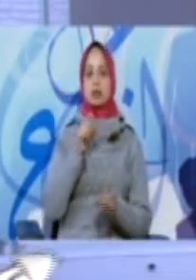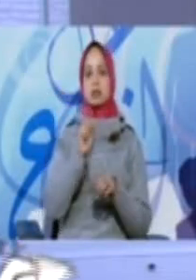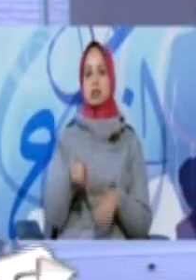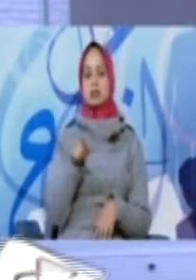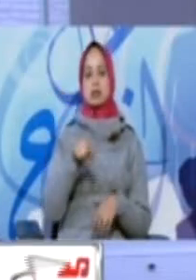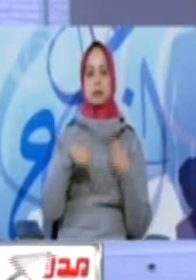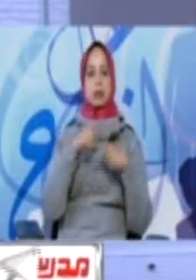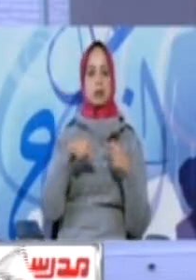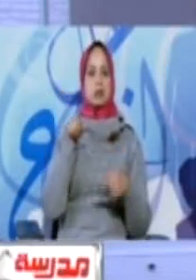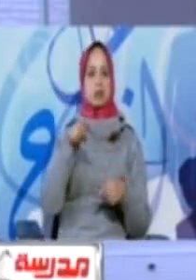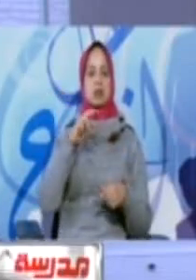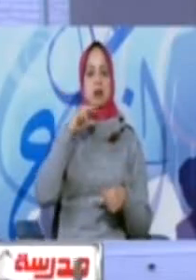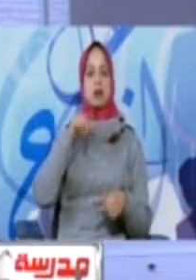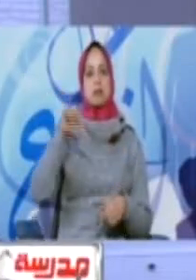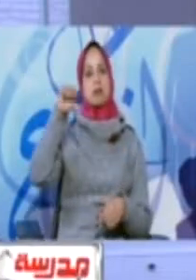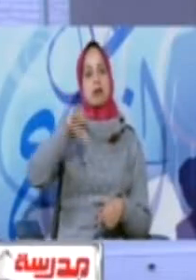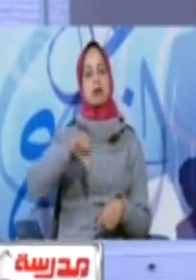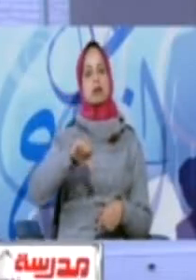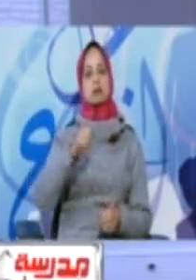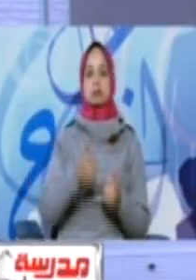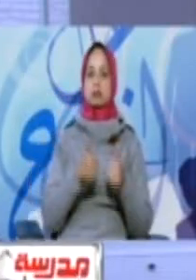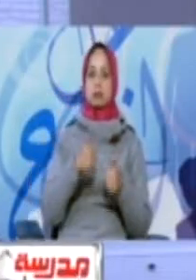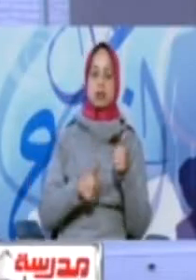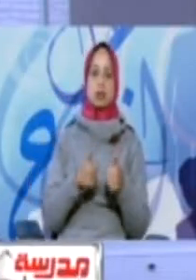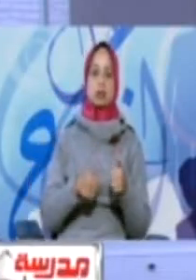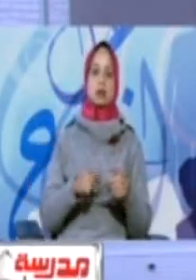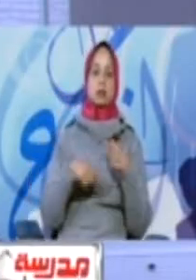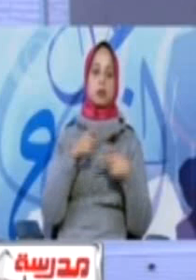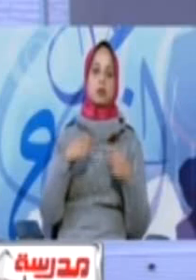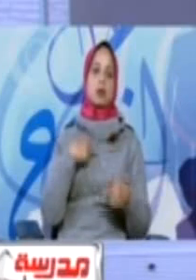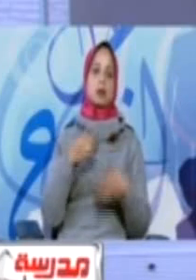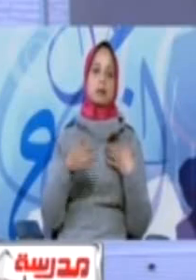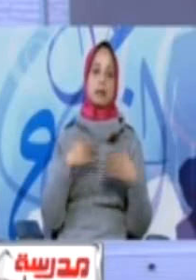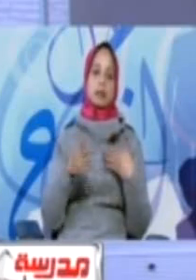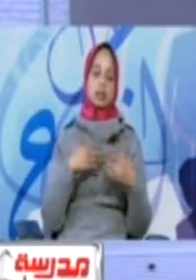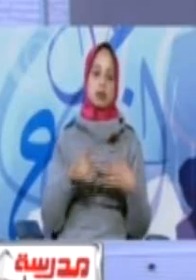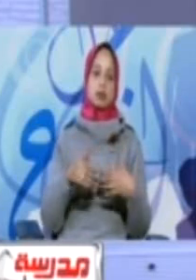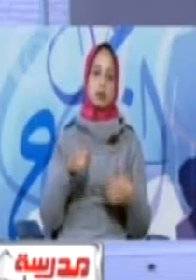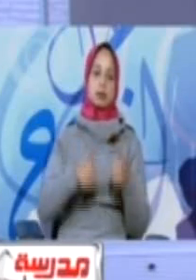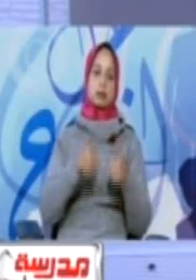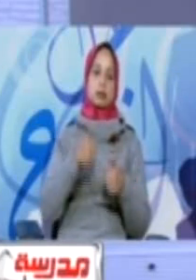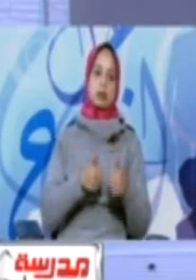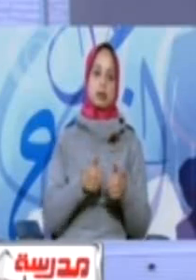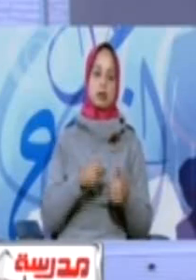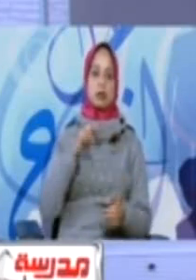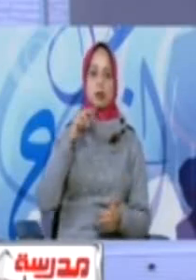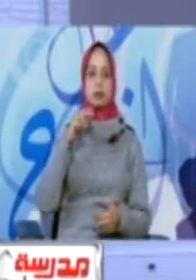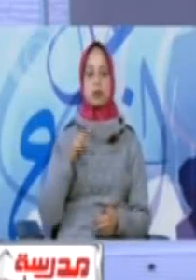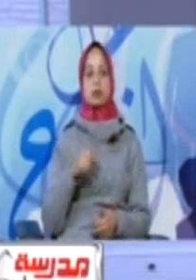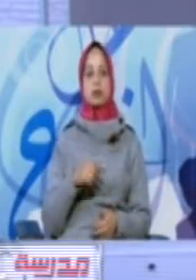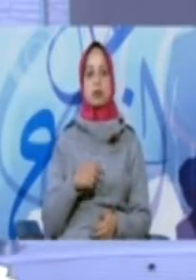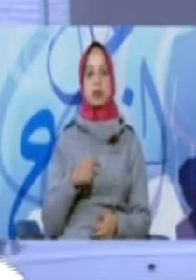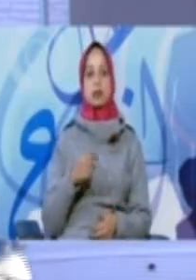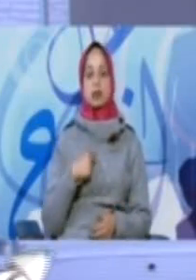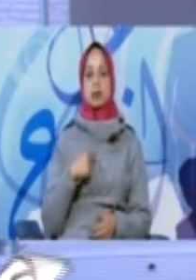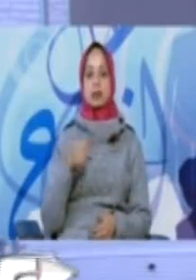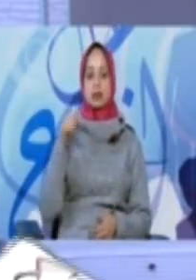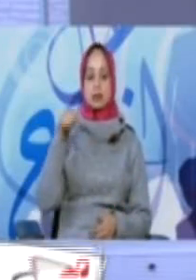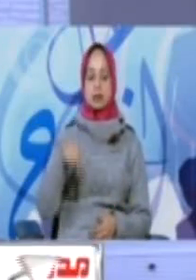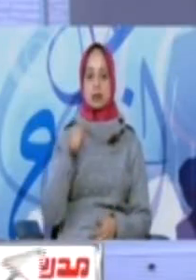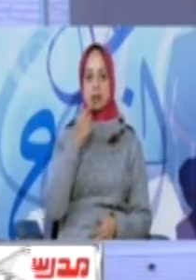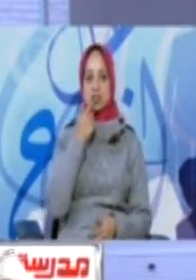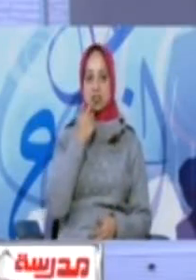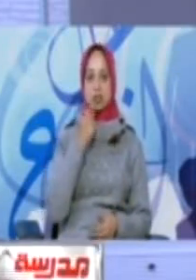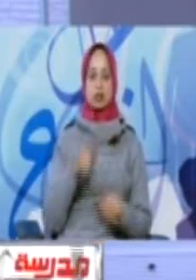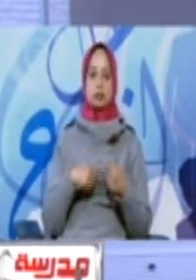غريبة ومش غريبة، الامتحان اللي بيقول، إحنا ما قلناش حاجة السنة اللي فاتت، أكتر من إحنا قلنا الامتحان والناس كانت بتهاجمنا، فعايزينكم السنه دي تركزوا، عايزين